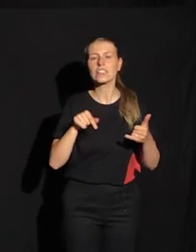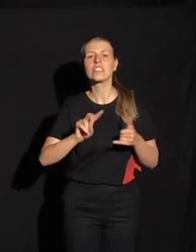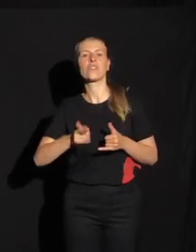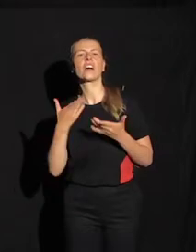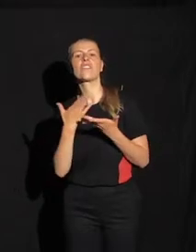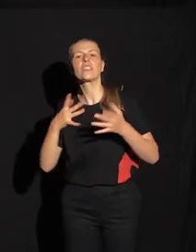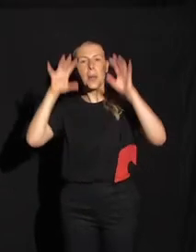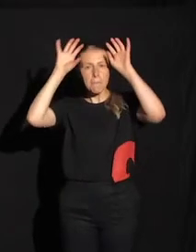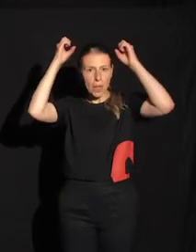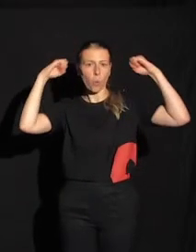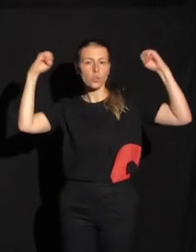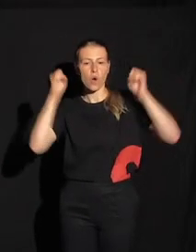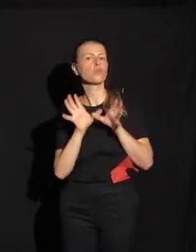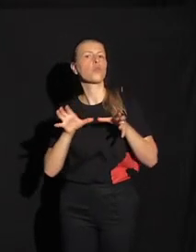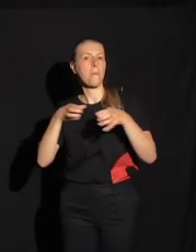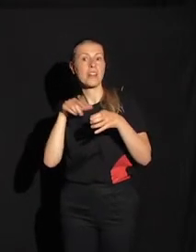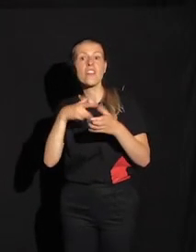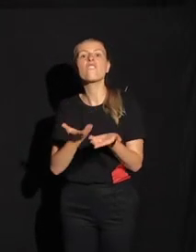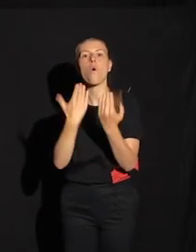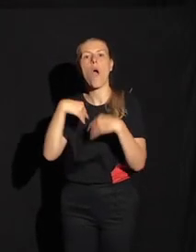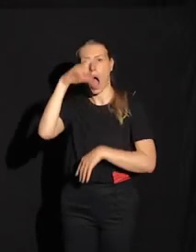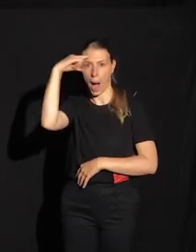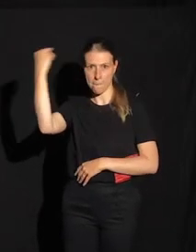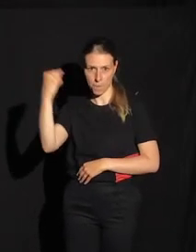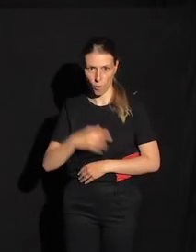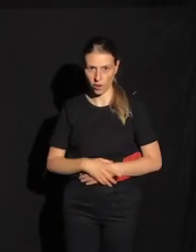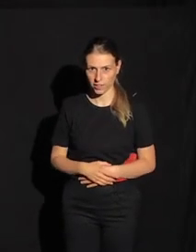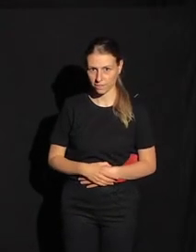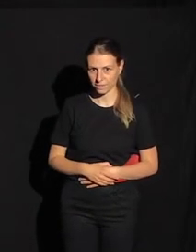Minotauros Kompanie aus Hamburg.